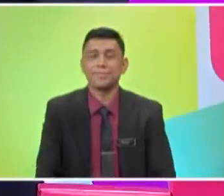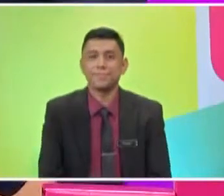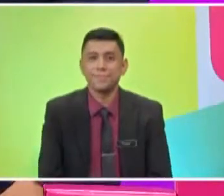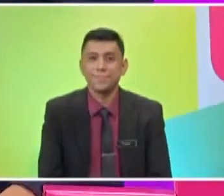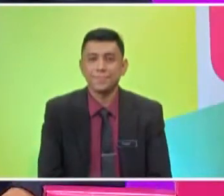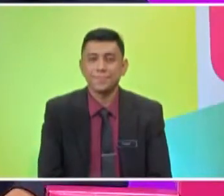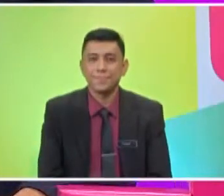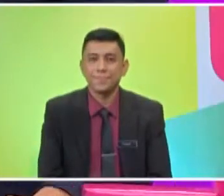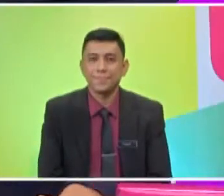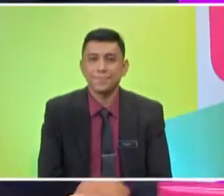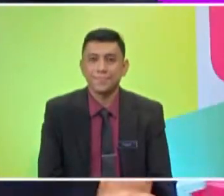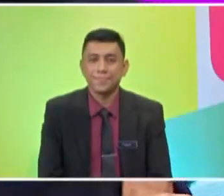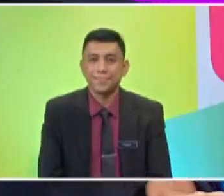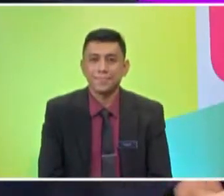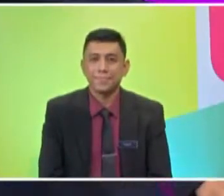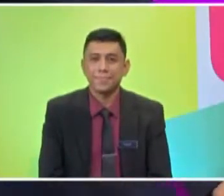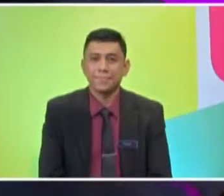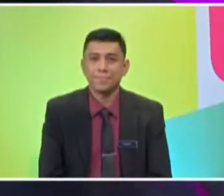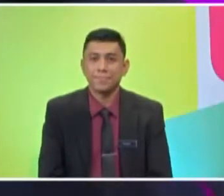Lori. Yang ini